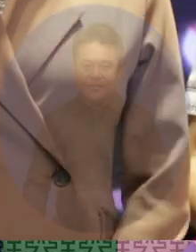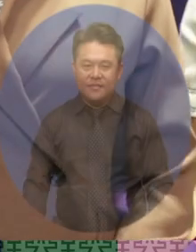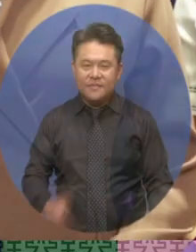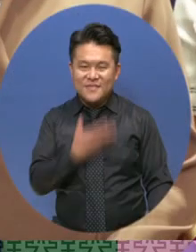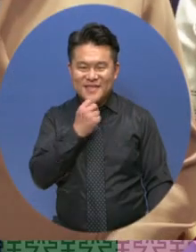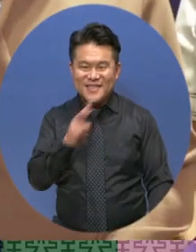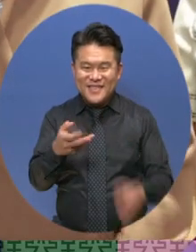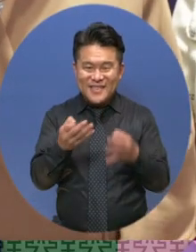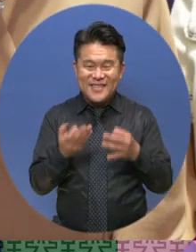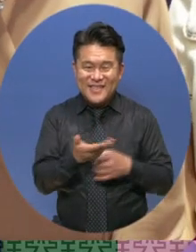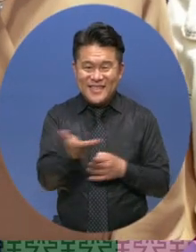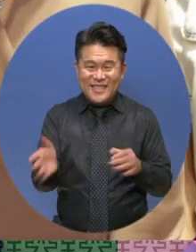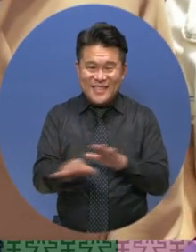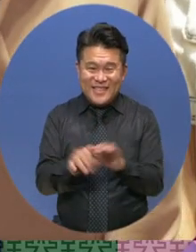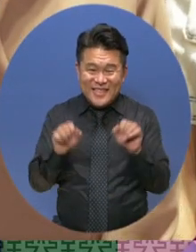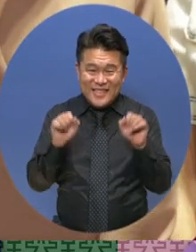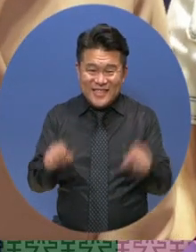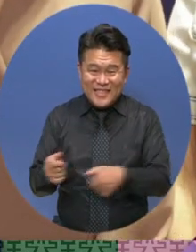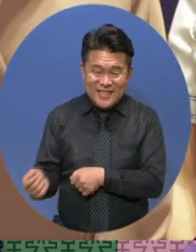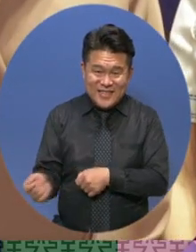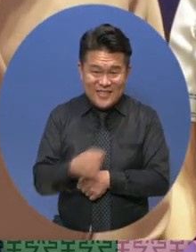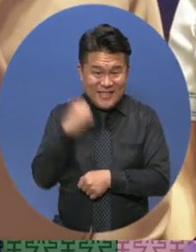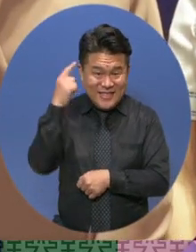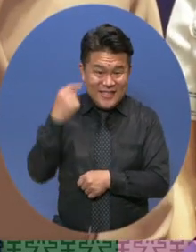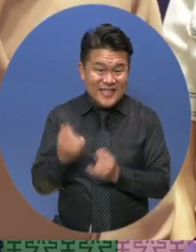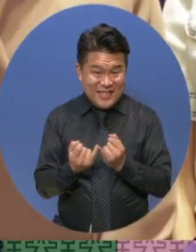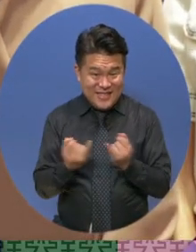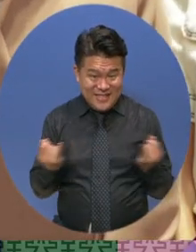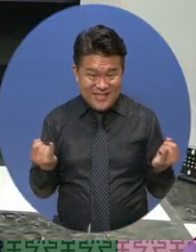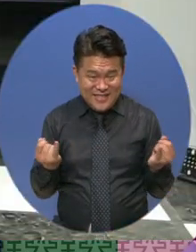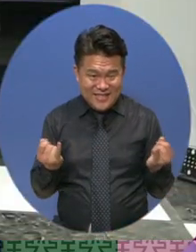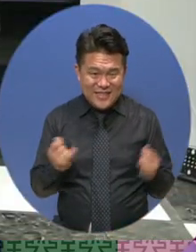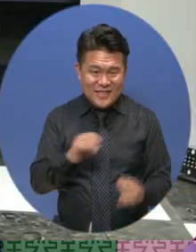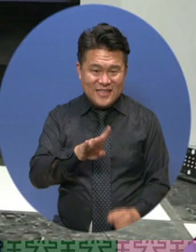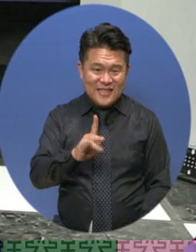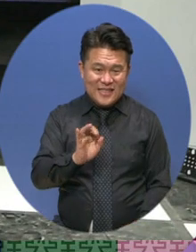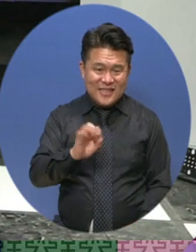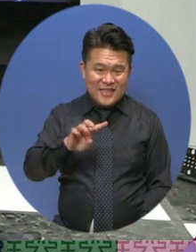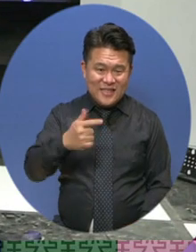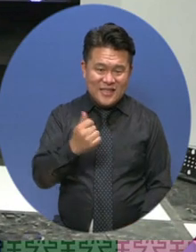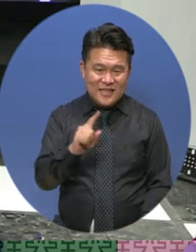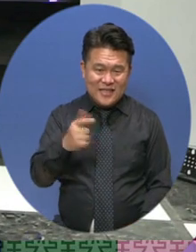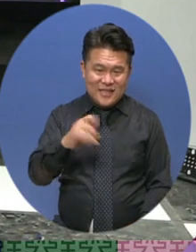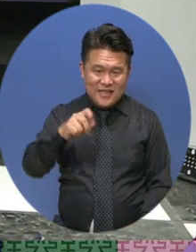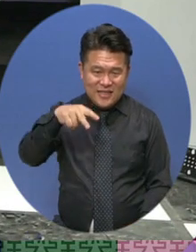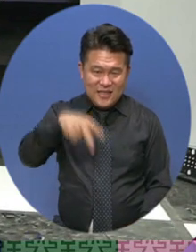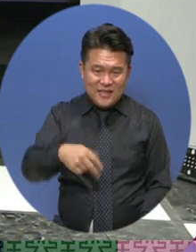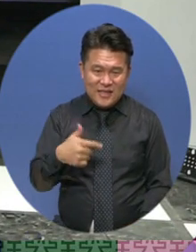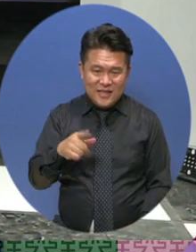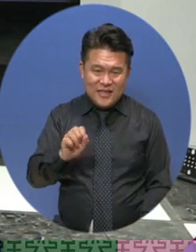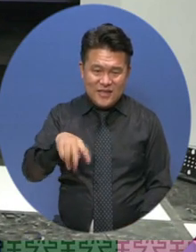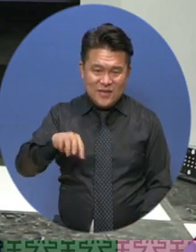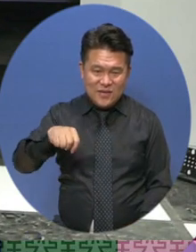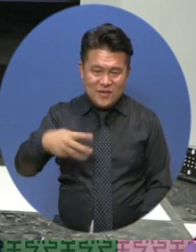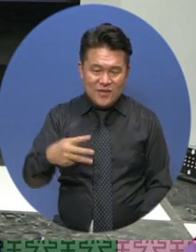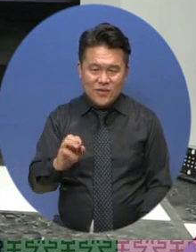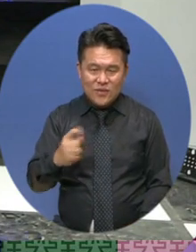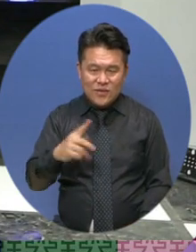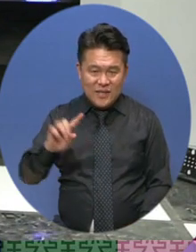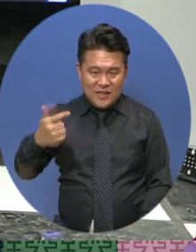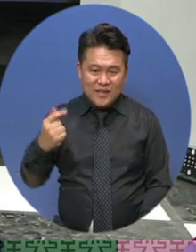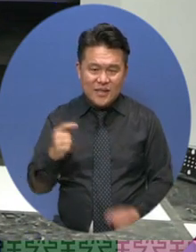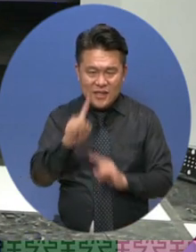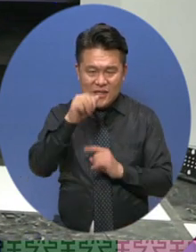네, 복지TV 시청자 여러분 안녕하세요. 골프에 미친 미녀들 방다은, 한인규, 강소울,